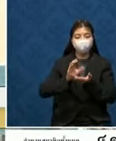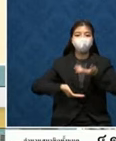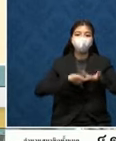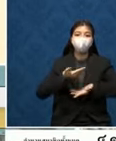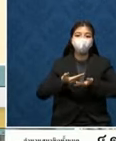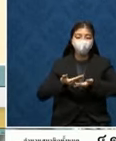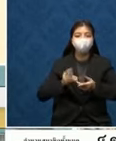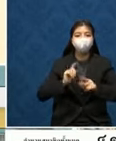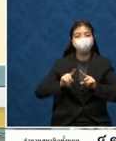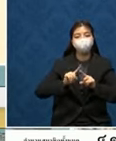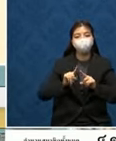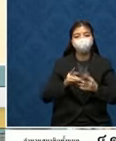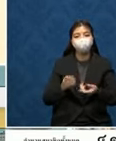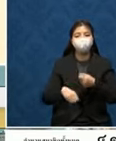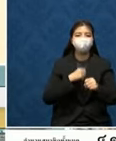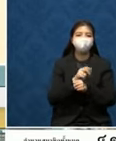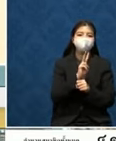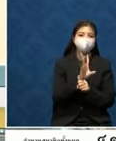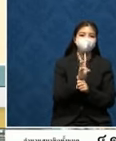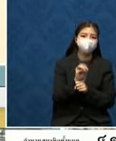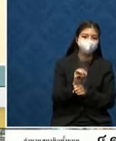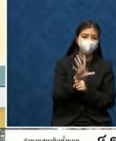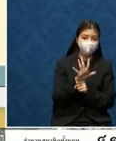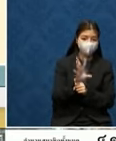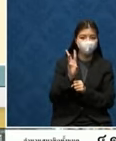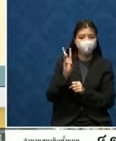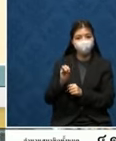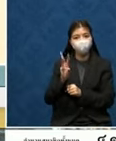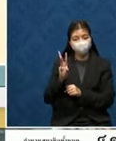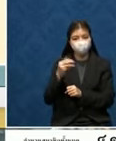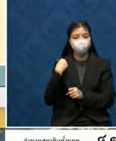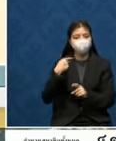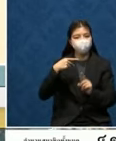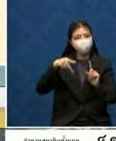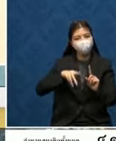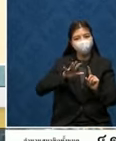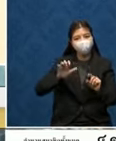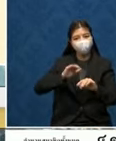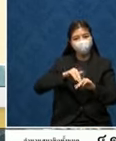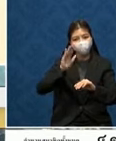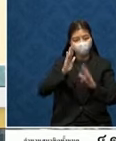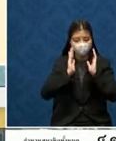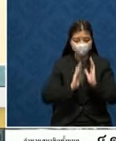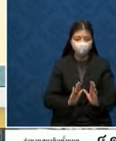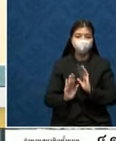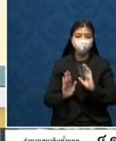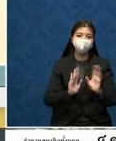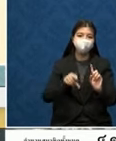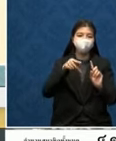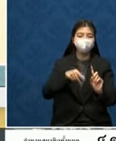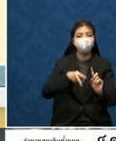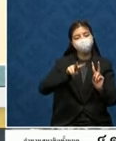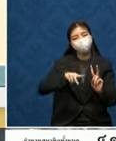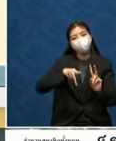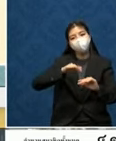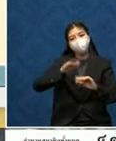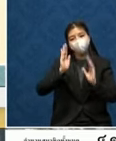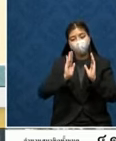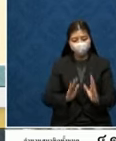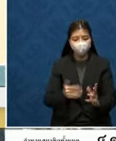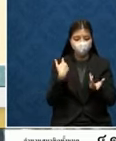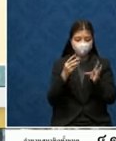จับกุมดำเนินคดีในปี 65และ 66มากกว่า 1,500คดีผู้ต้องหามากกว่า 2,500คนได้ของกลางทั้งยา